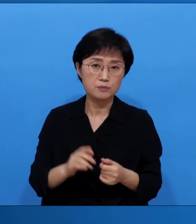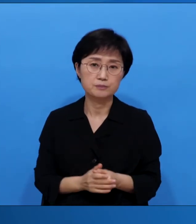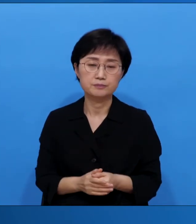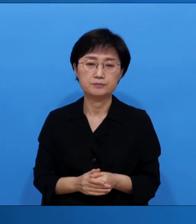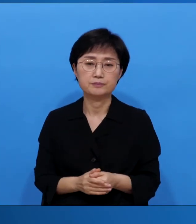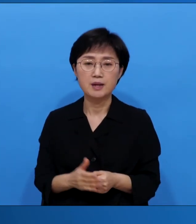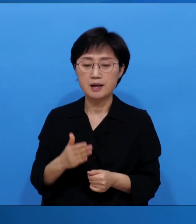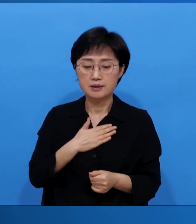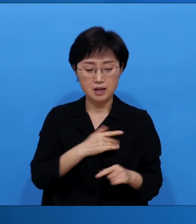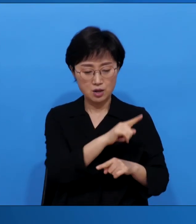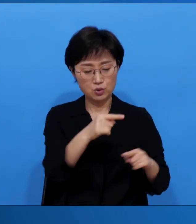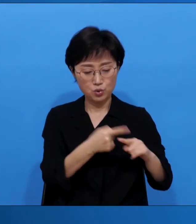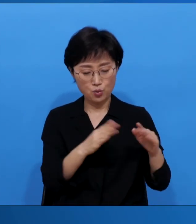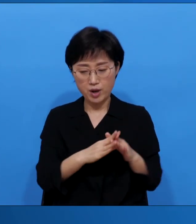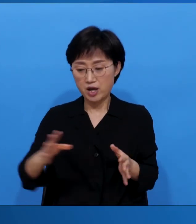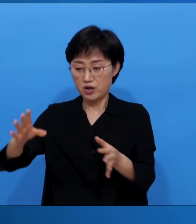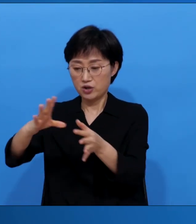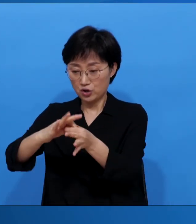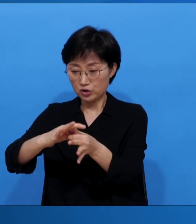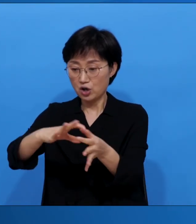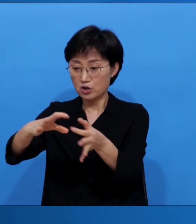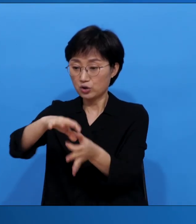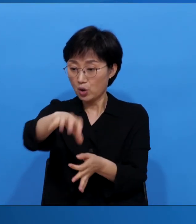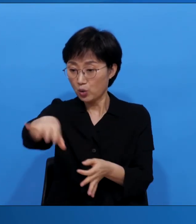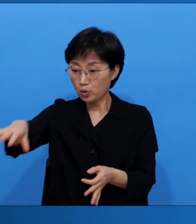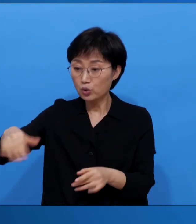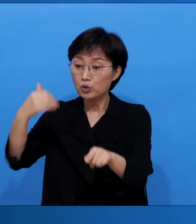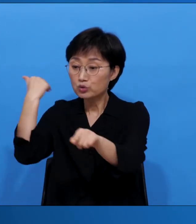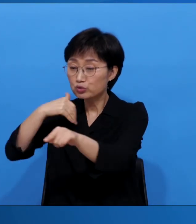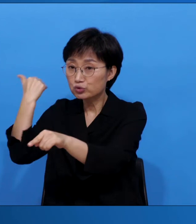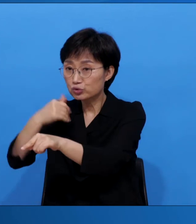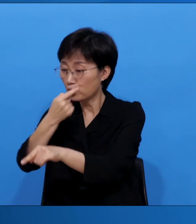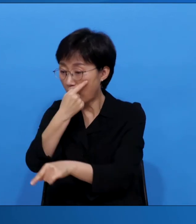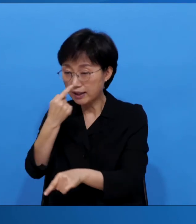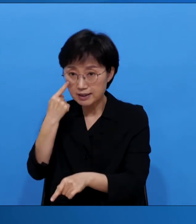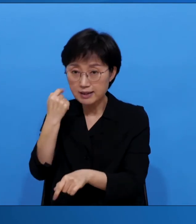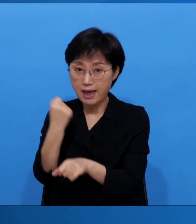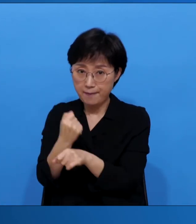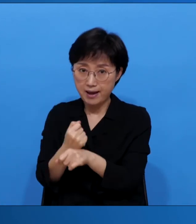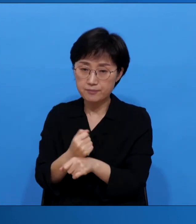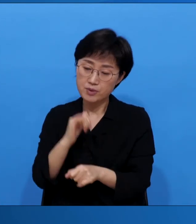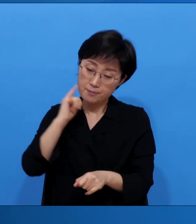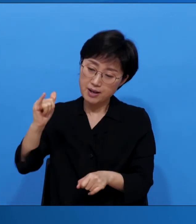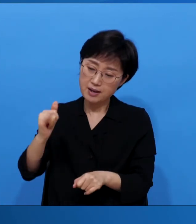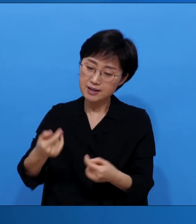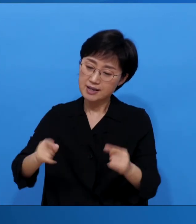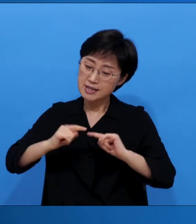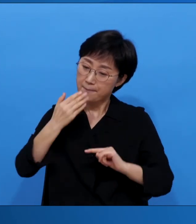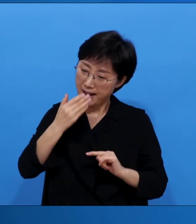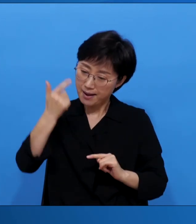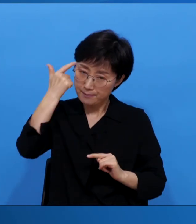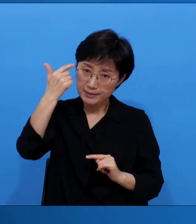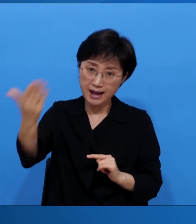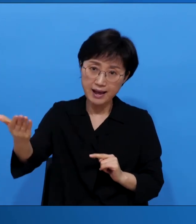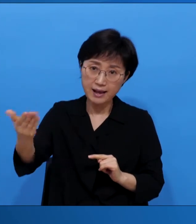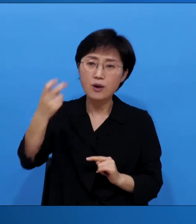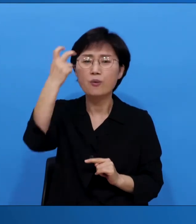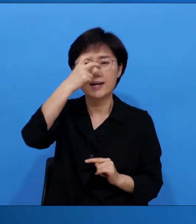우리 교회와 연결된 선교사님들의 선교대회 참석 상황을 확인하고 선교사님 혹시 대회 참석